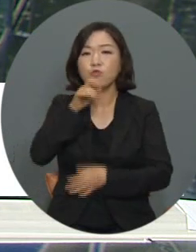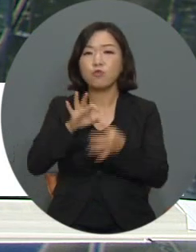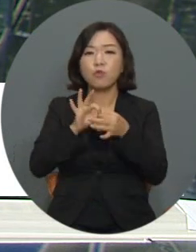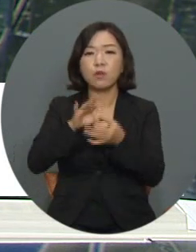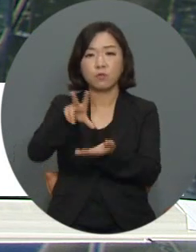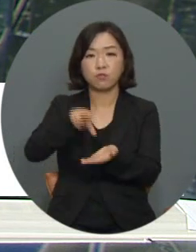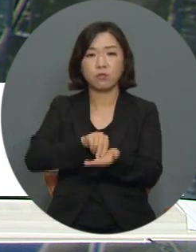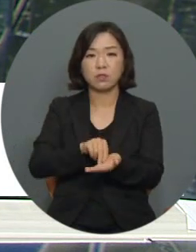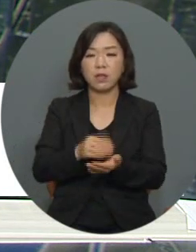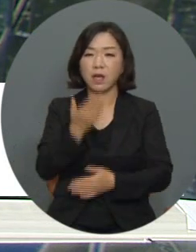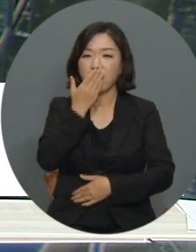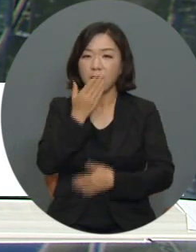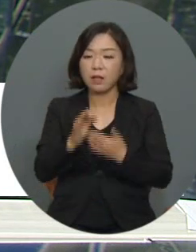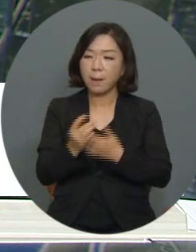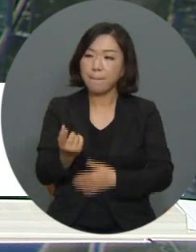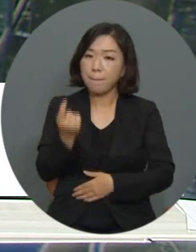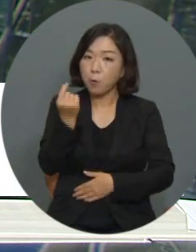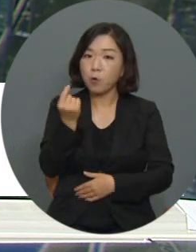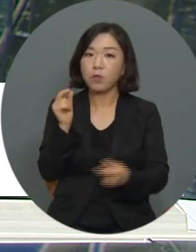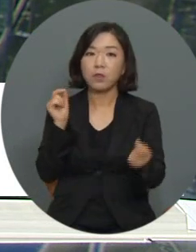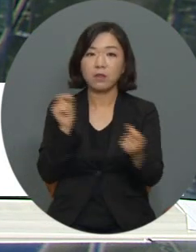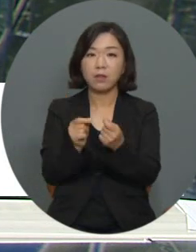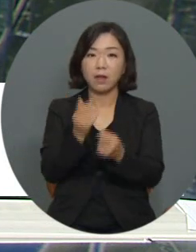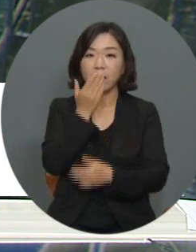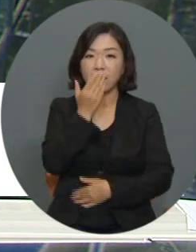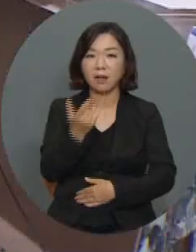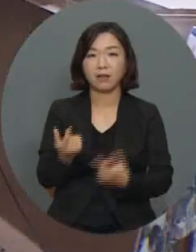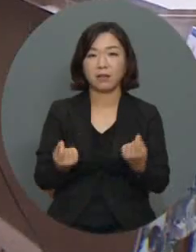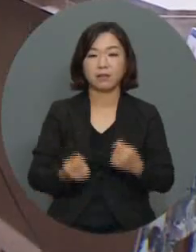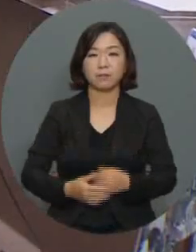단락 될 것으로 보입니다 조제한 기자입니다